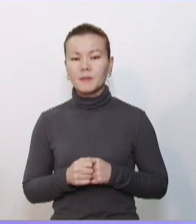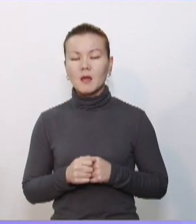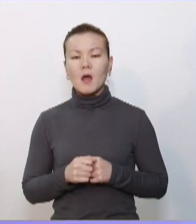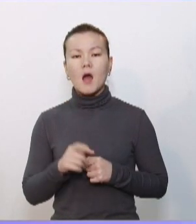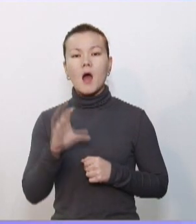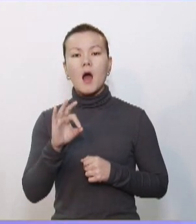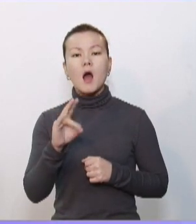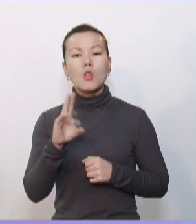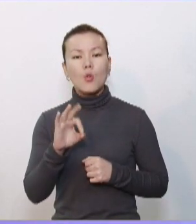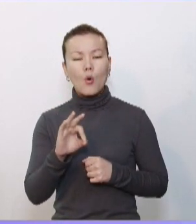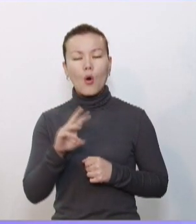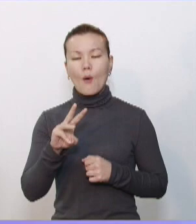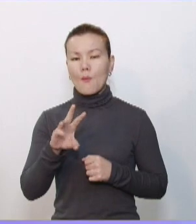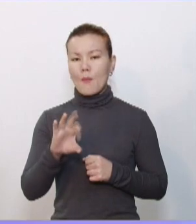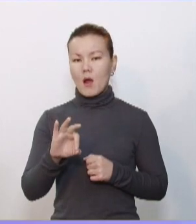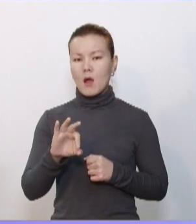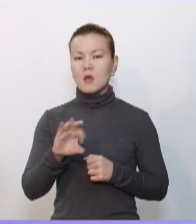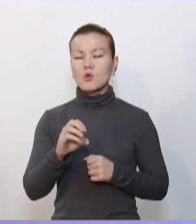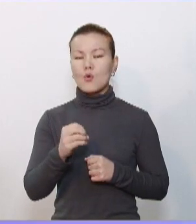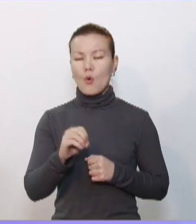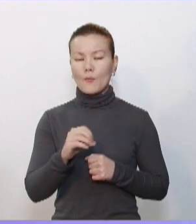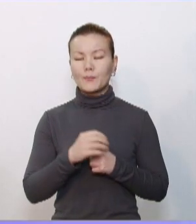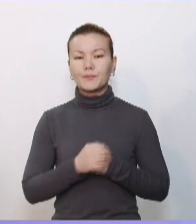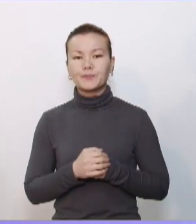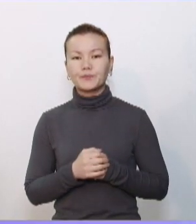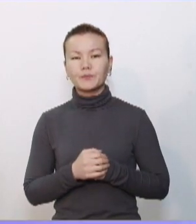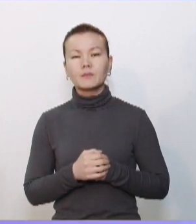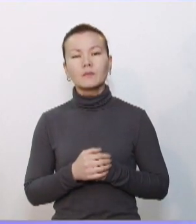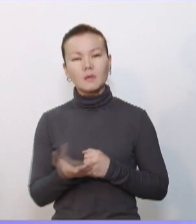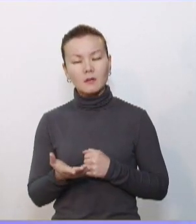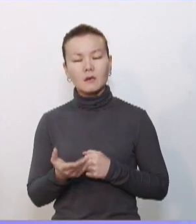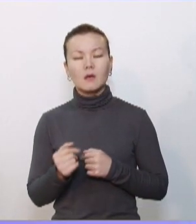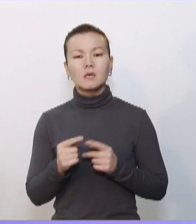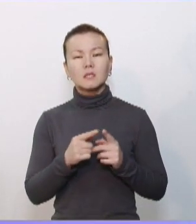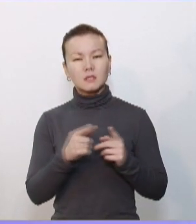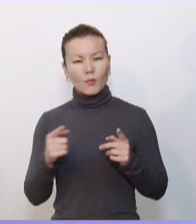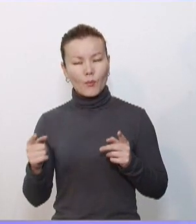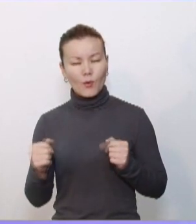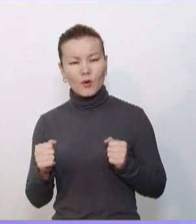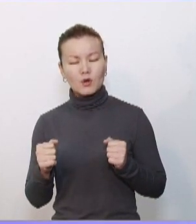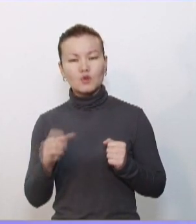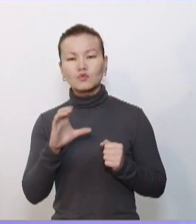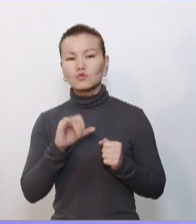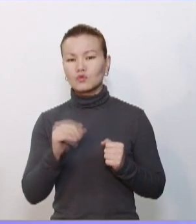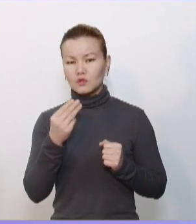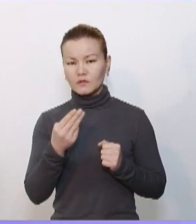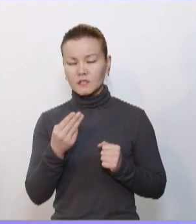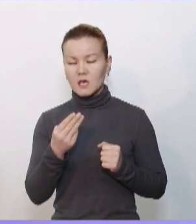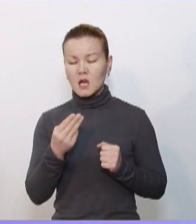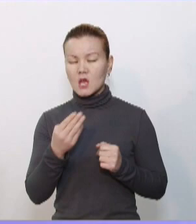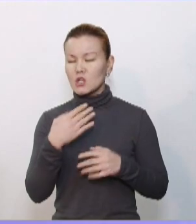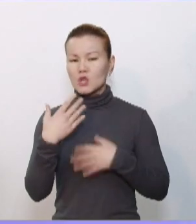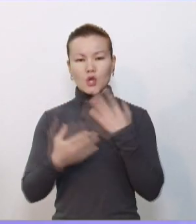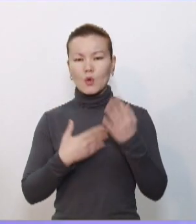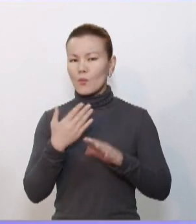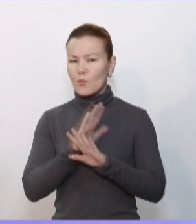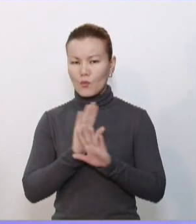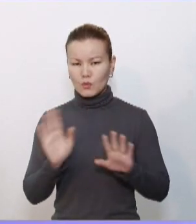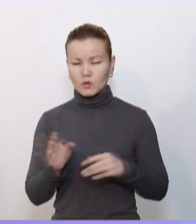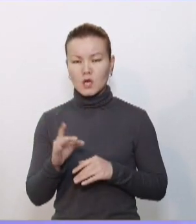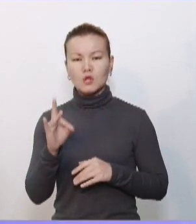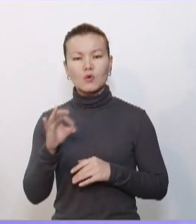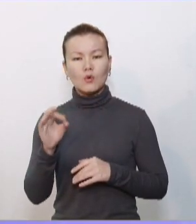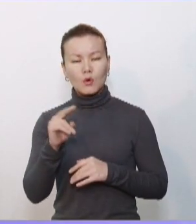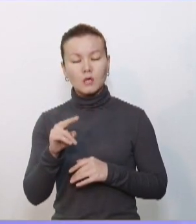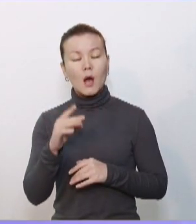Оно мое. С тех пор существительное не путает род, потому что